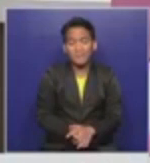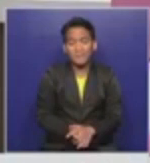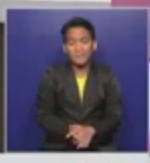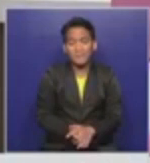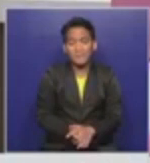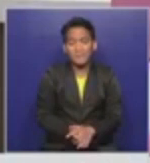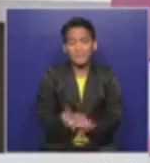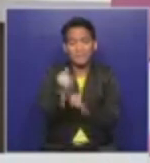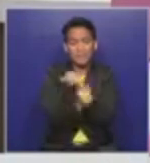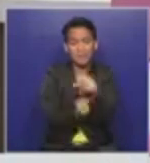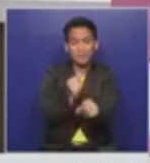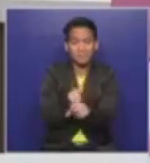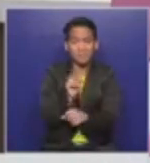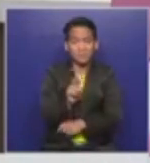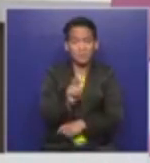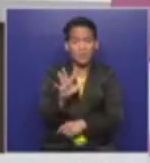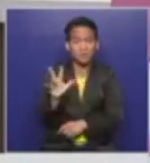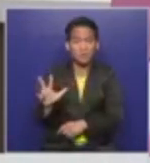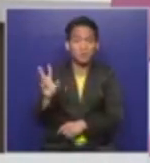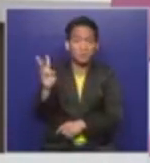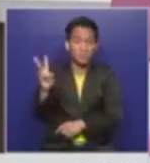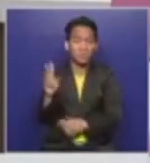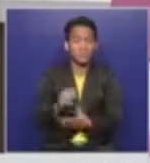การรักษาสะโพกและบริการสาธารณะซึ่งตรงเนี้ยเป็นจุดซึ่งผมต้องบอกว่าจะสอดคล้องกับในส่วนของรีโมทที่ไปต่อเครื่องเทศบัญญัติแล้วก็ข้อบัญญัติกรุงเทพมหานครนะครับที่นี่ก็มาพรบที่กรุงเทพฯซึ่งมีข้อบัญญัติกรุงเทพมหานครปี2536